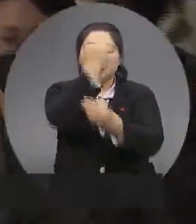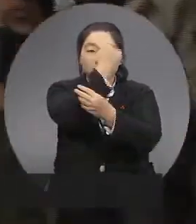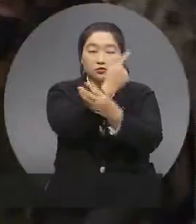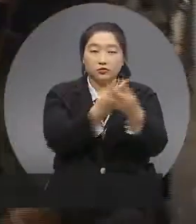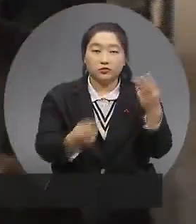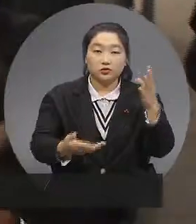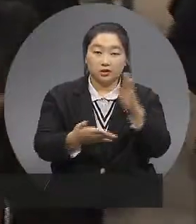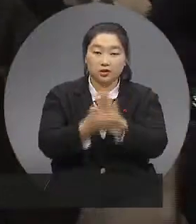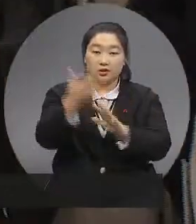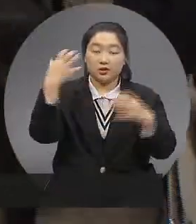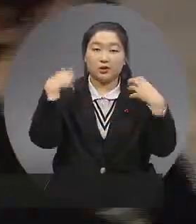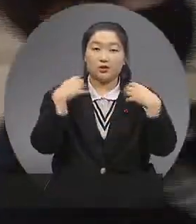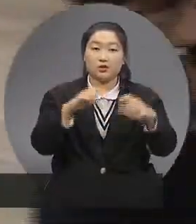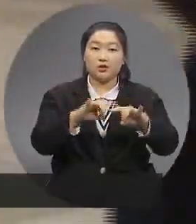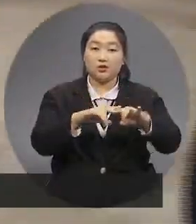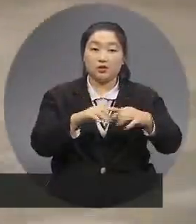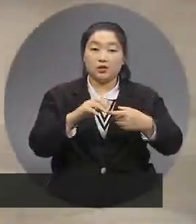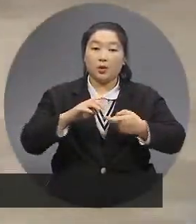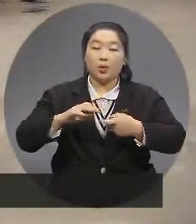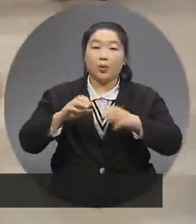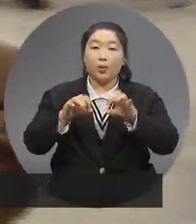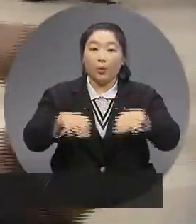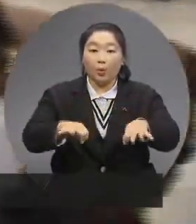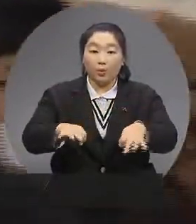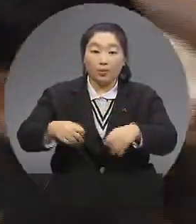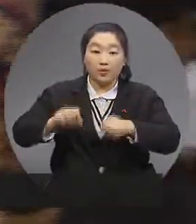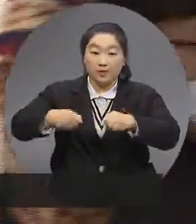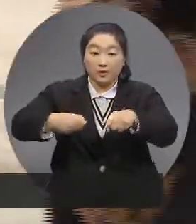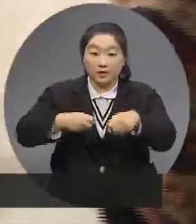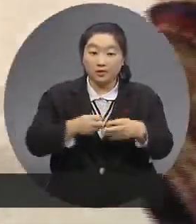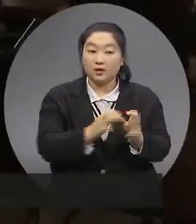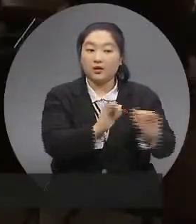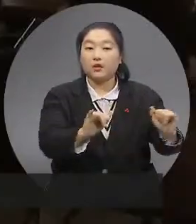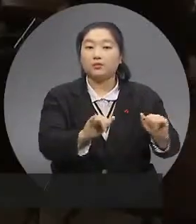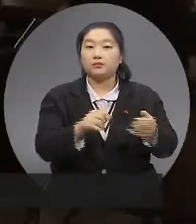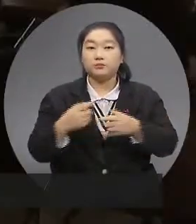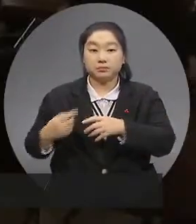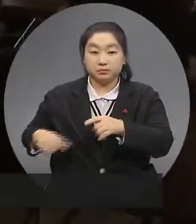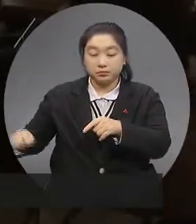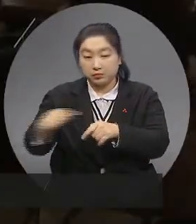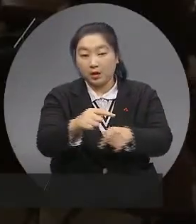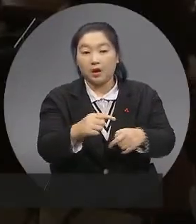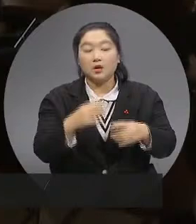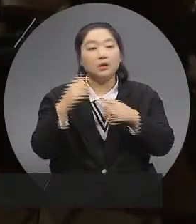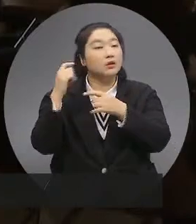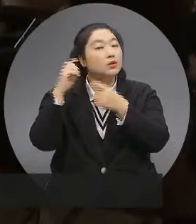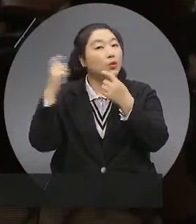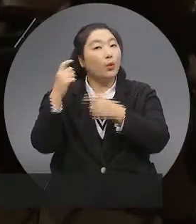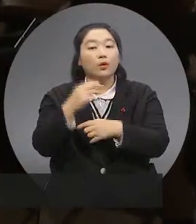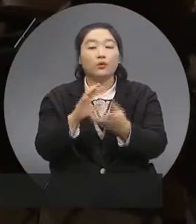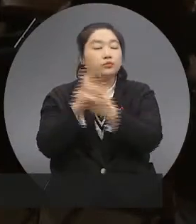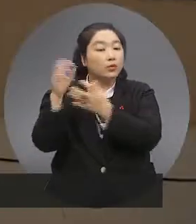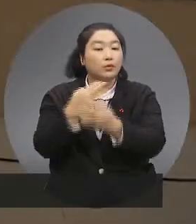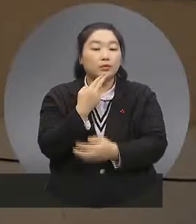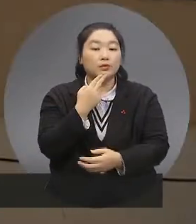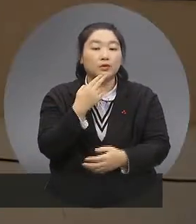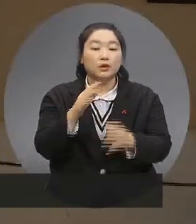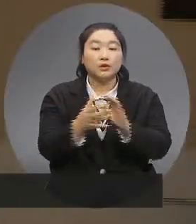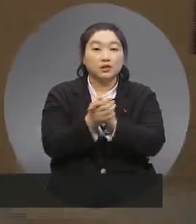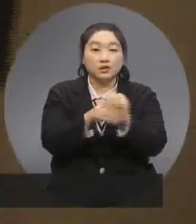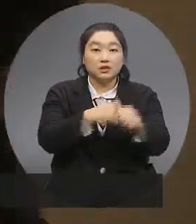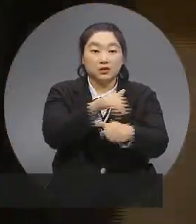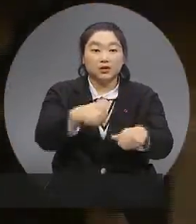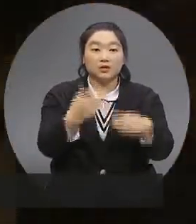충주시청에 전기 오토바이를 탄 배달 라이더가 등장했습니다. 소음이 없고 친환경적인 이륜차 생산 기업이